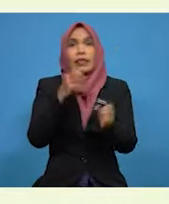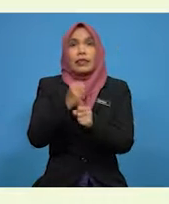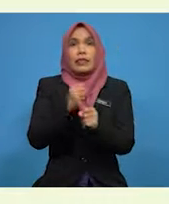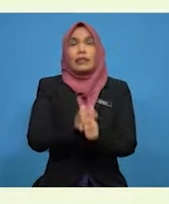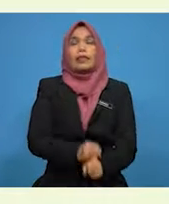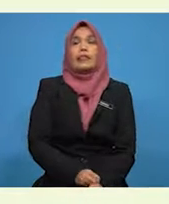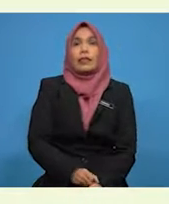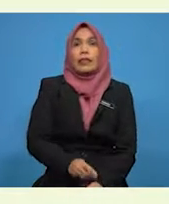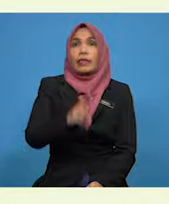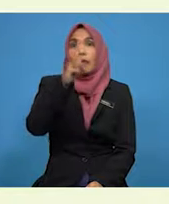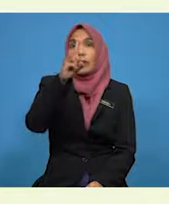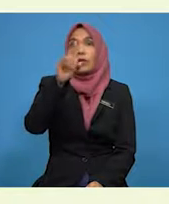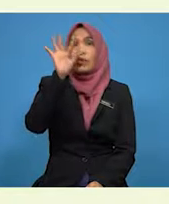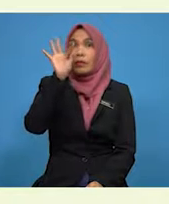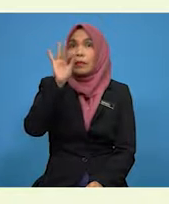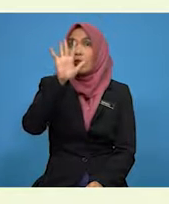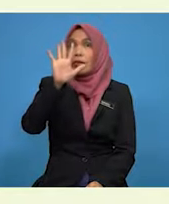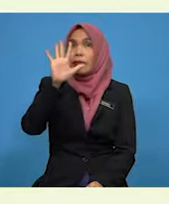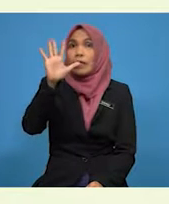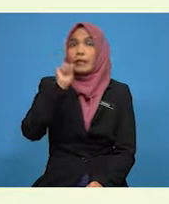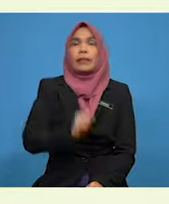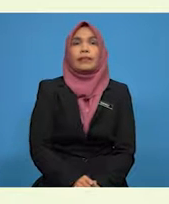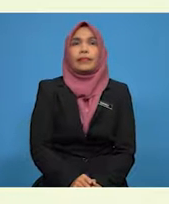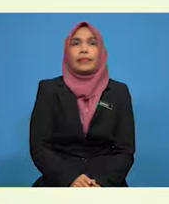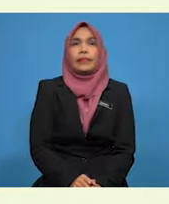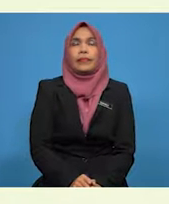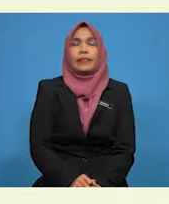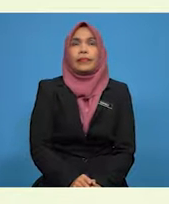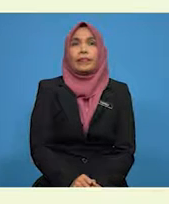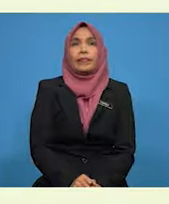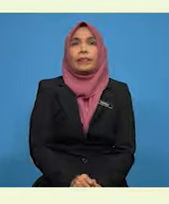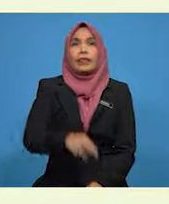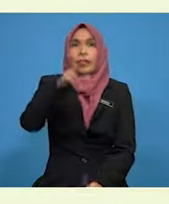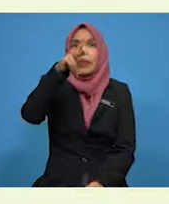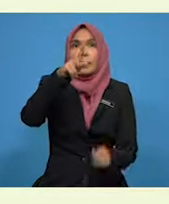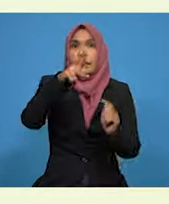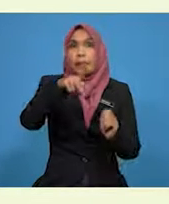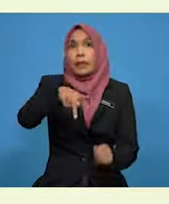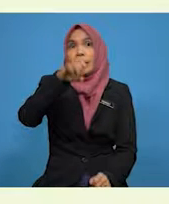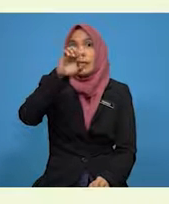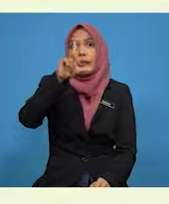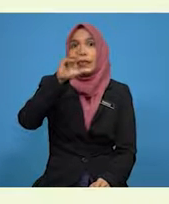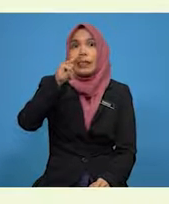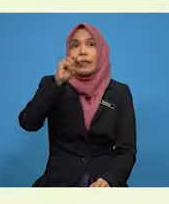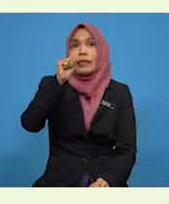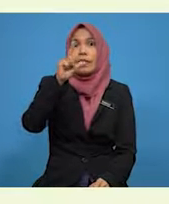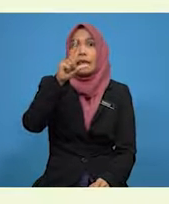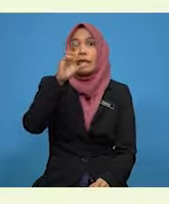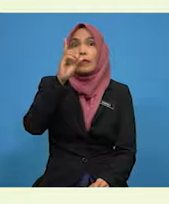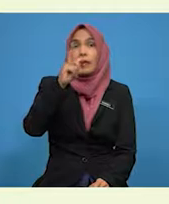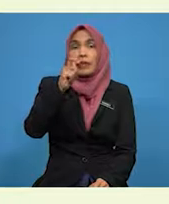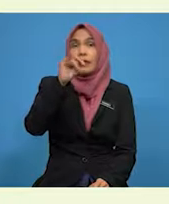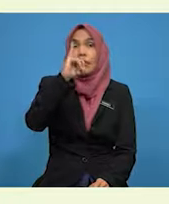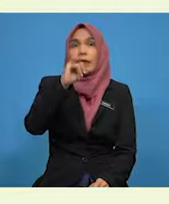Kerja 1955. Antara penalti di bawah Akta Kerja 1955